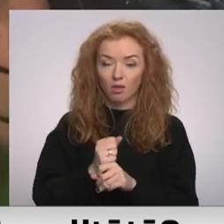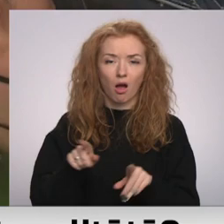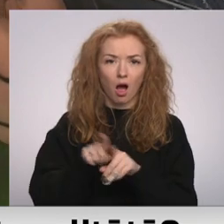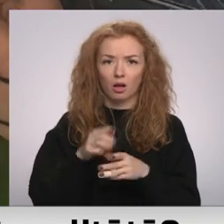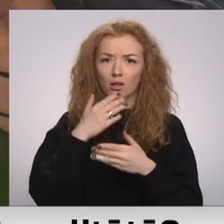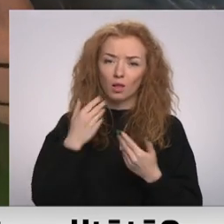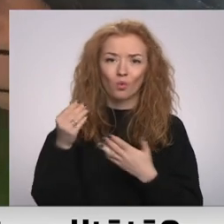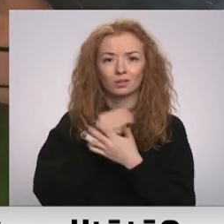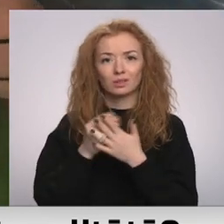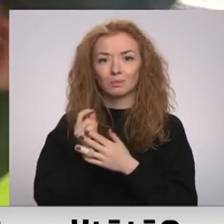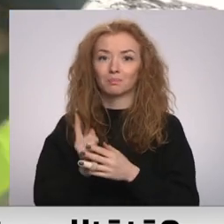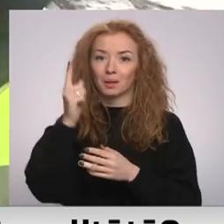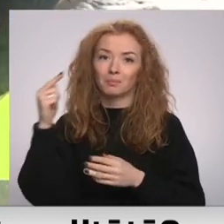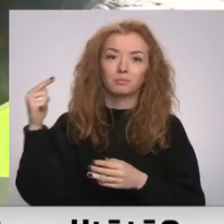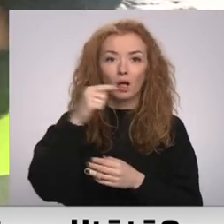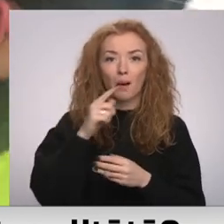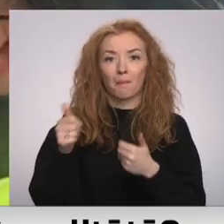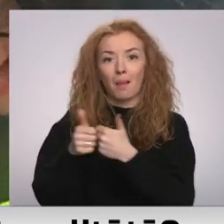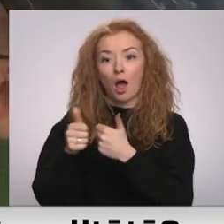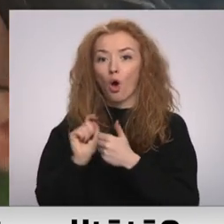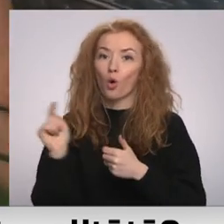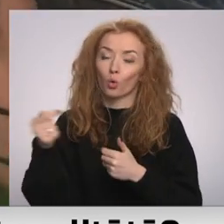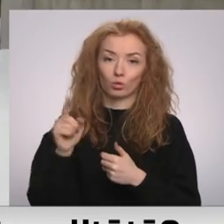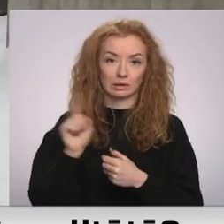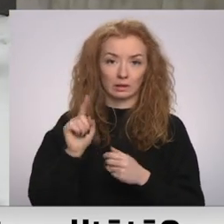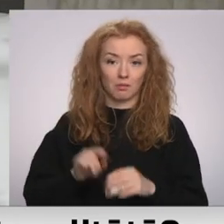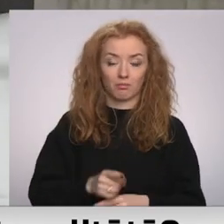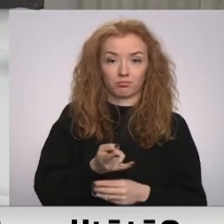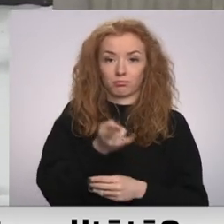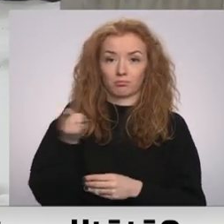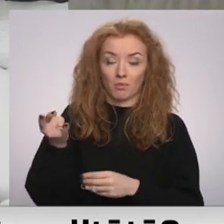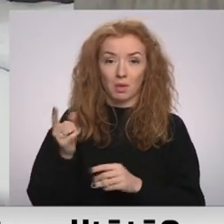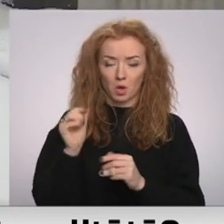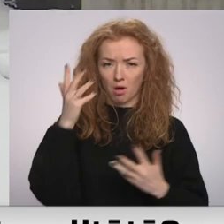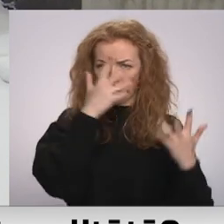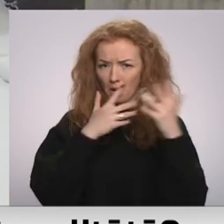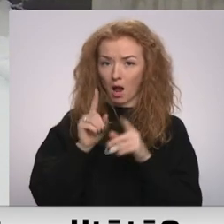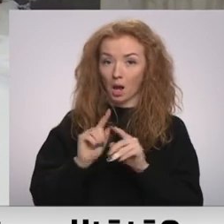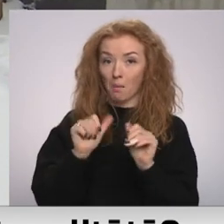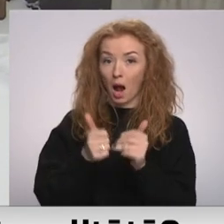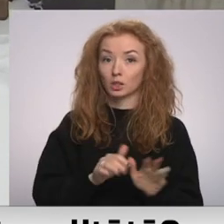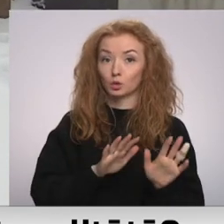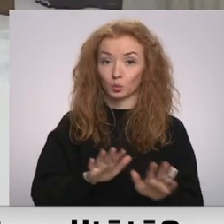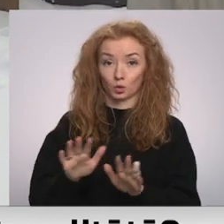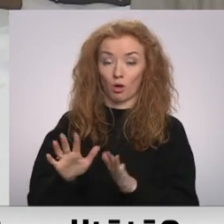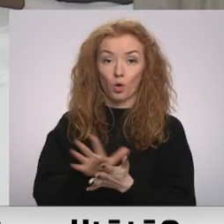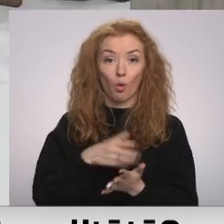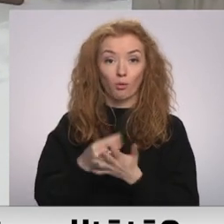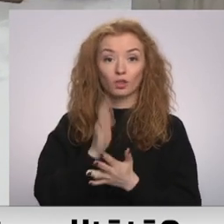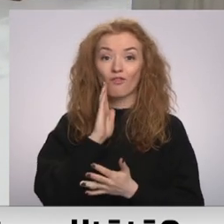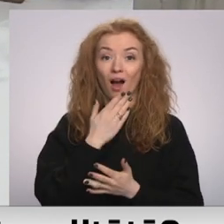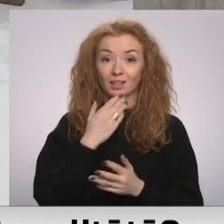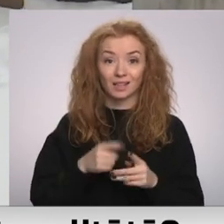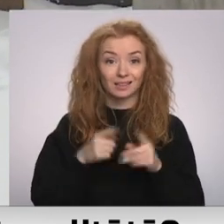nekādas norādes, ka te pat ap stūri atrodas pacēlājs. Neliels apjukums radās arī Mākslas muzejā, kur kopš vasaras sezonas